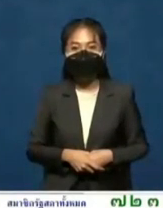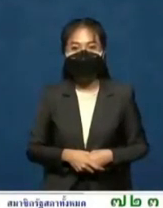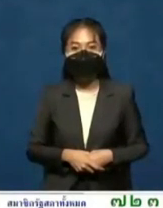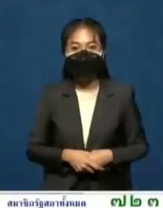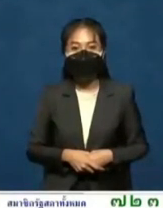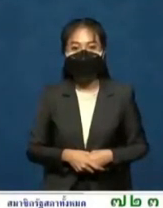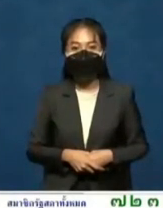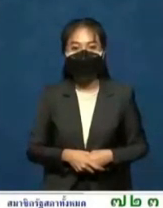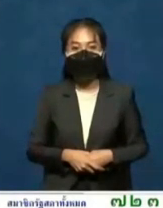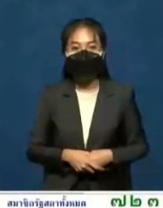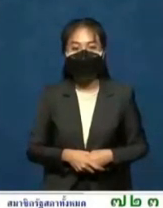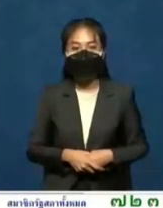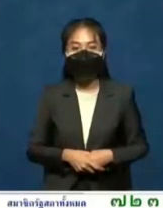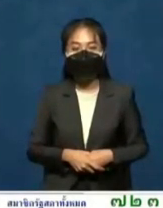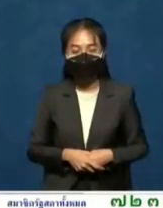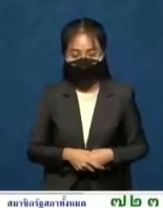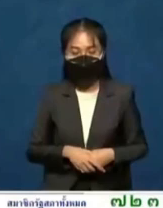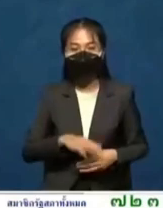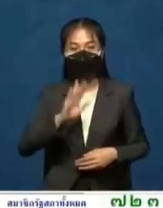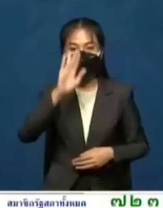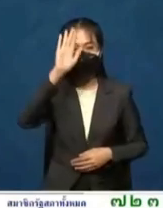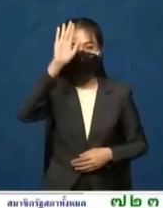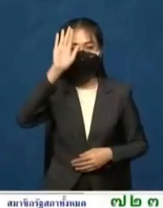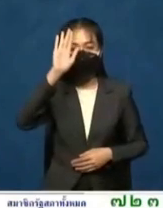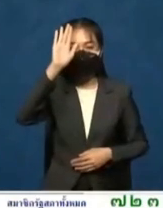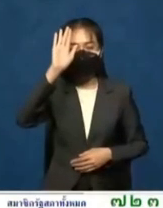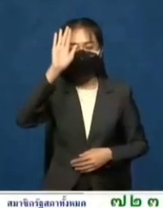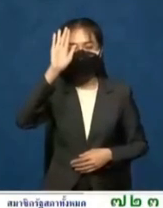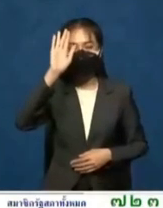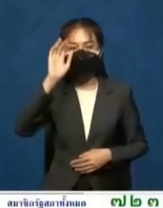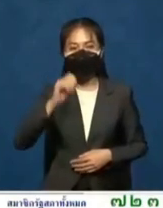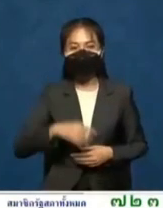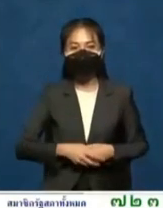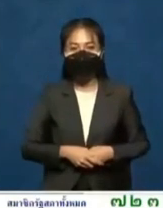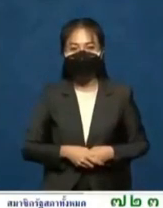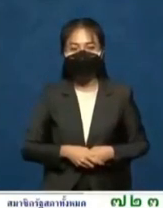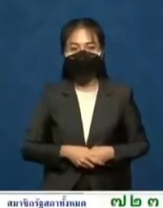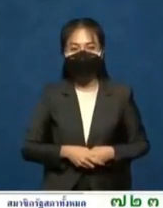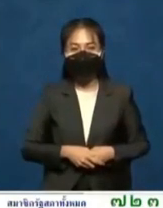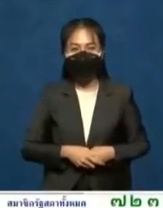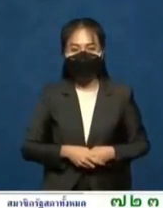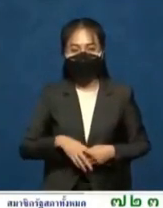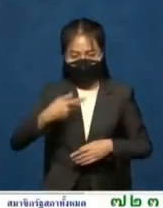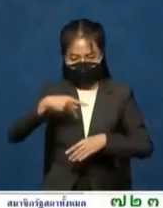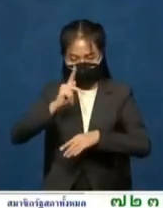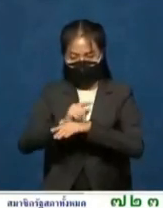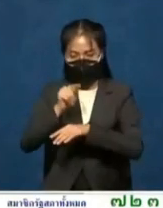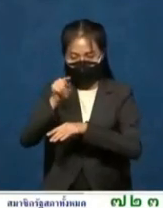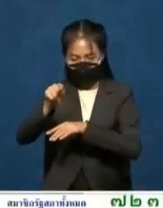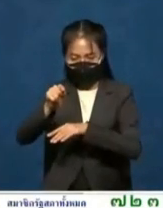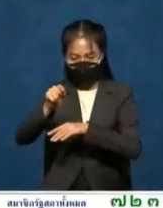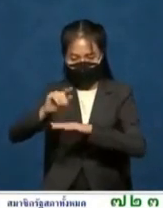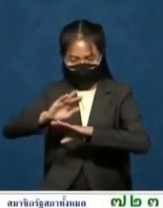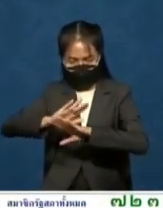ท่านประธานครับ เสียหายครับคำพูดที่ไม่ควรจะใช้ประธานบอกให้ถอนก็ถอนนะครับ